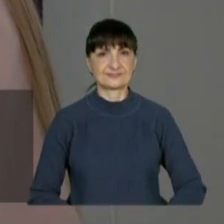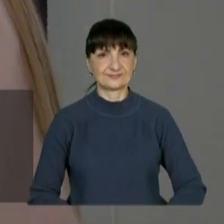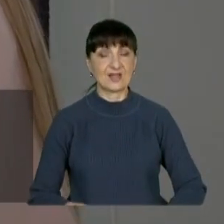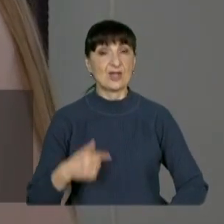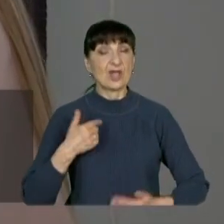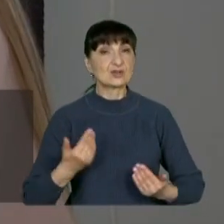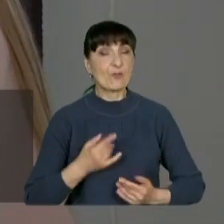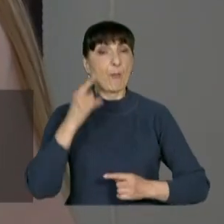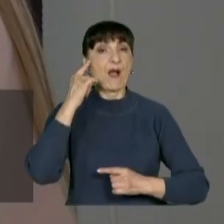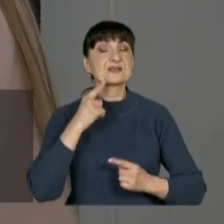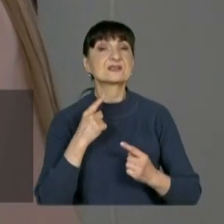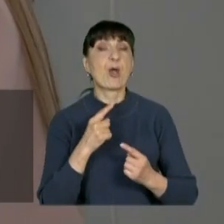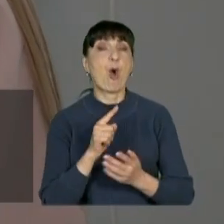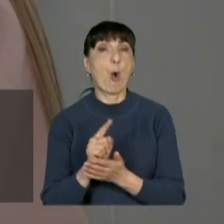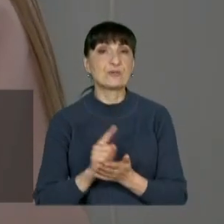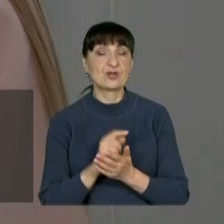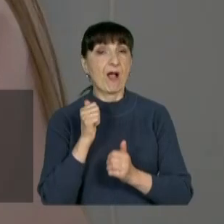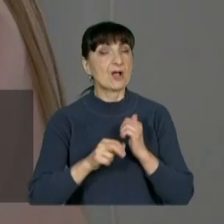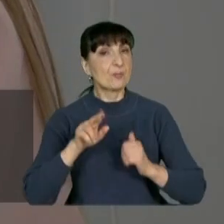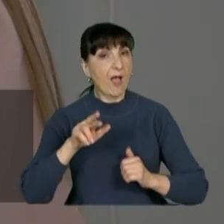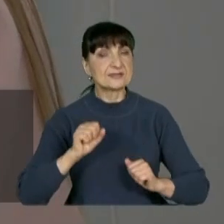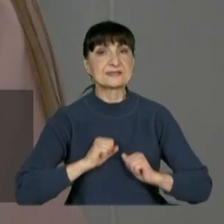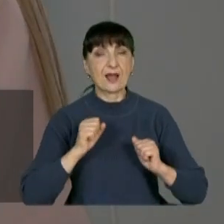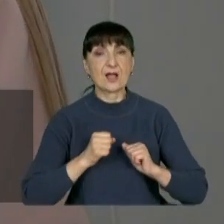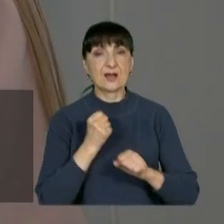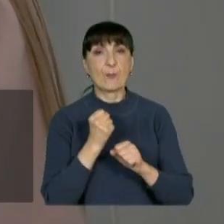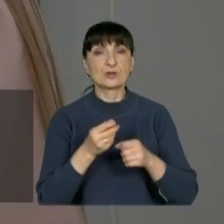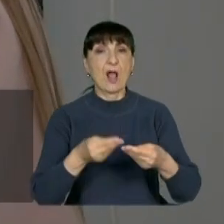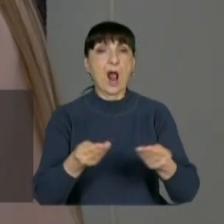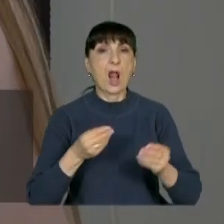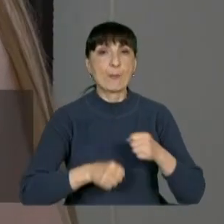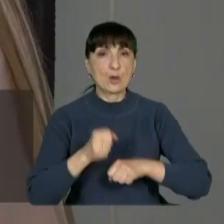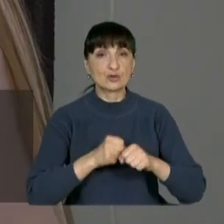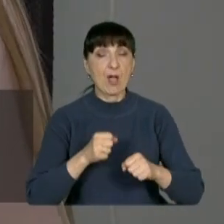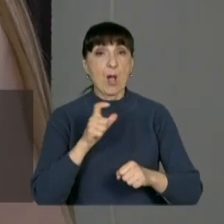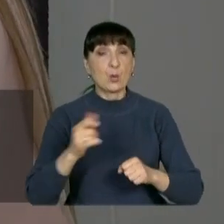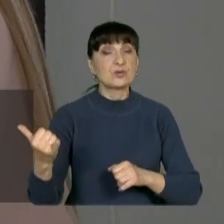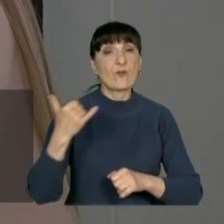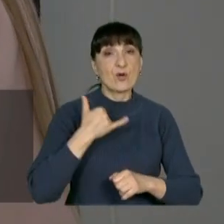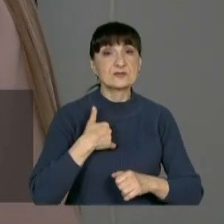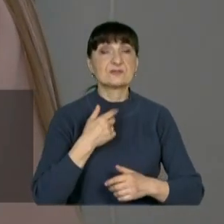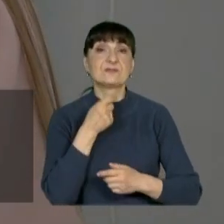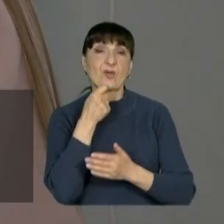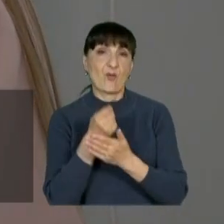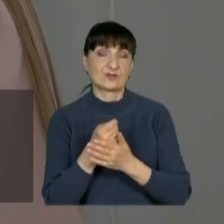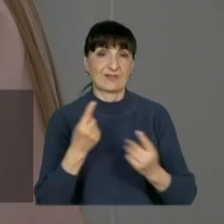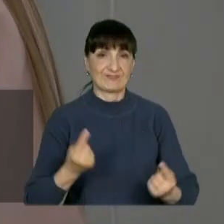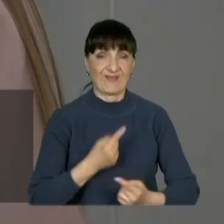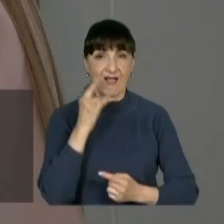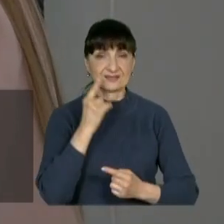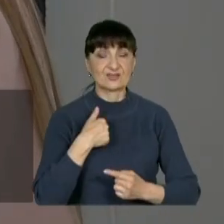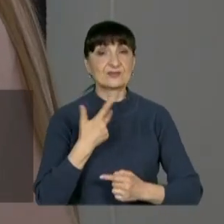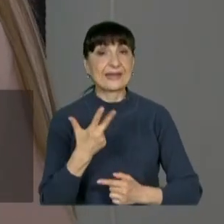Я живу по казахским обычаям. Каждую пятницу стараюсь готовить жетошельпе. Когда приходят гости, угощаю их традиционными блюдами. Сейчас моему